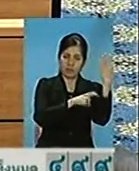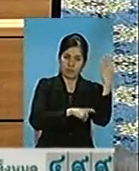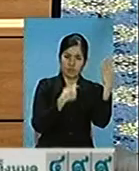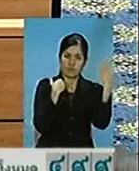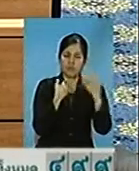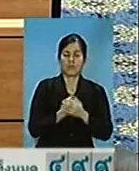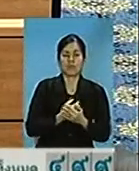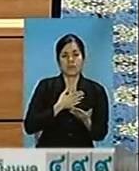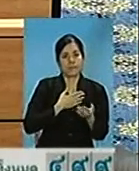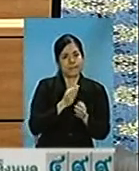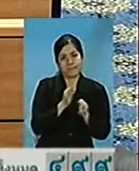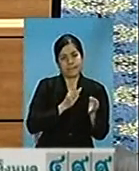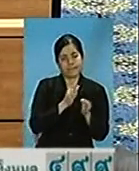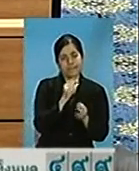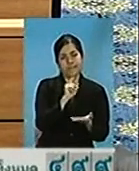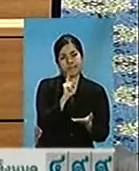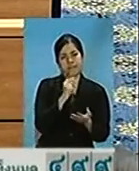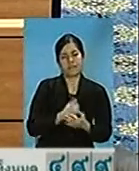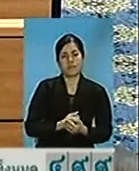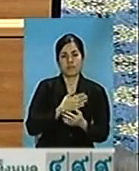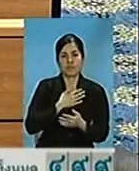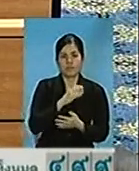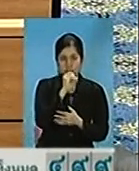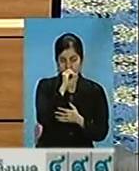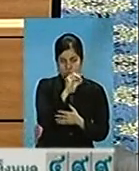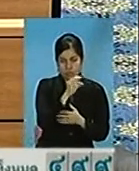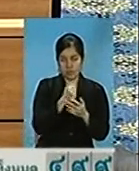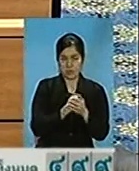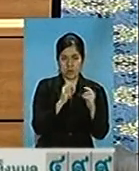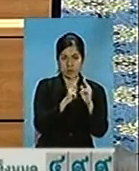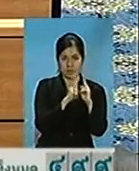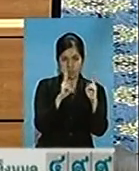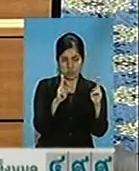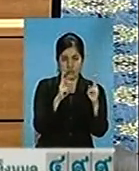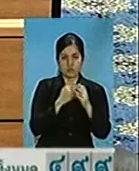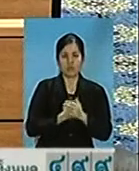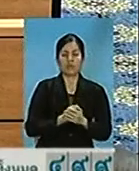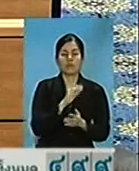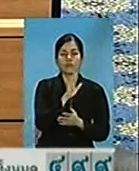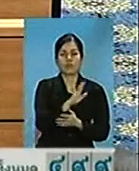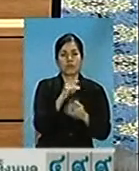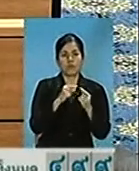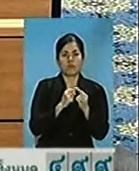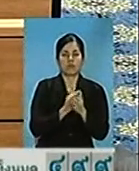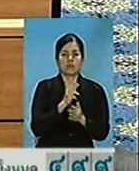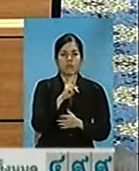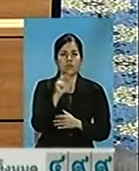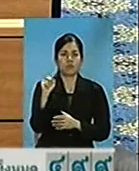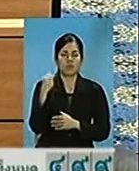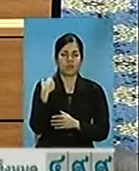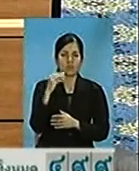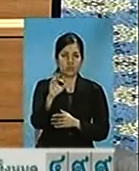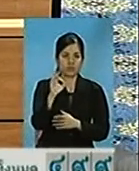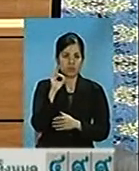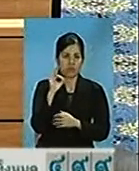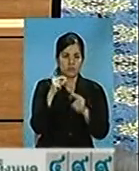ผมไม่รู้จะตอบอย่างไรนะครับเราจะตอบว่ากรรมธิการที่สภาแห่งนี้แต่งตั้งเข้าไปเป็นก